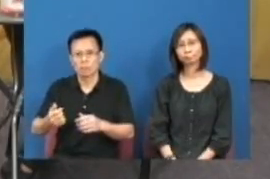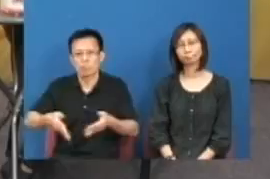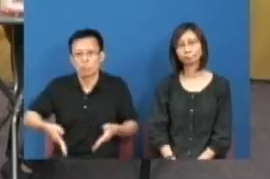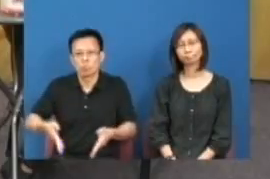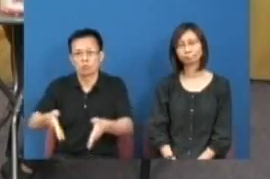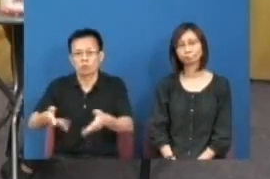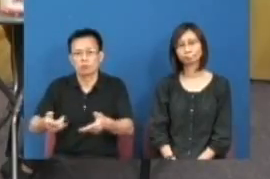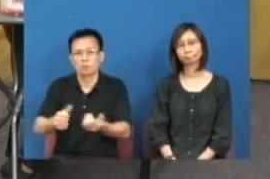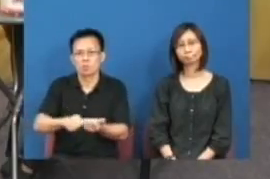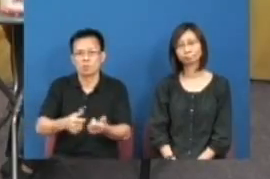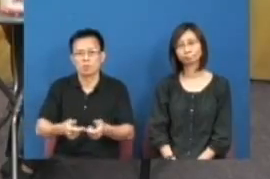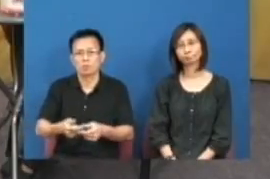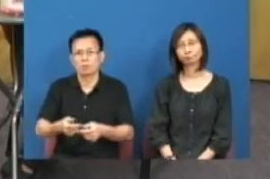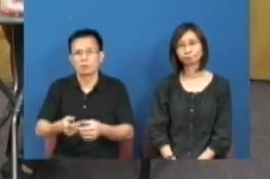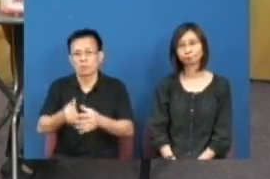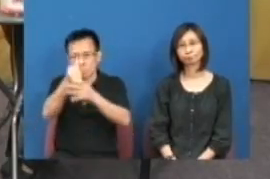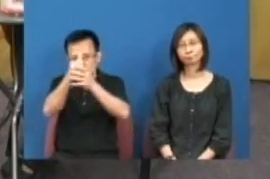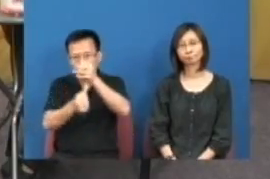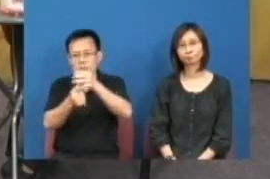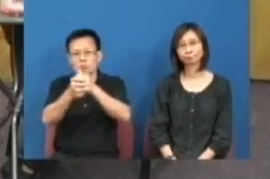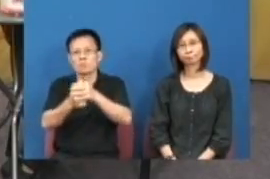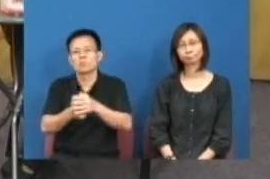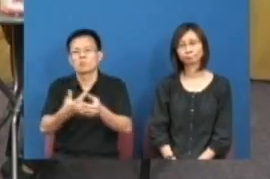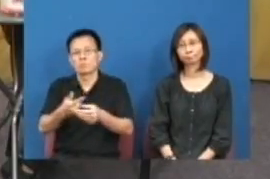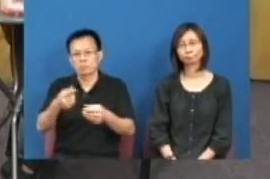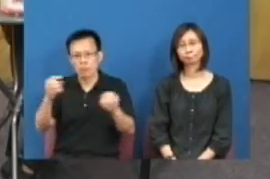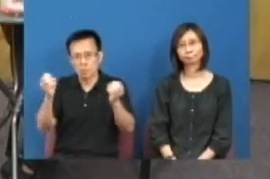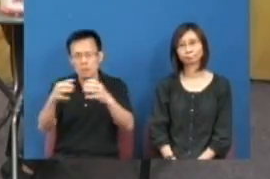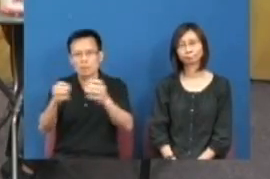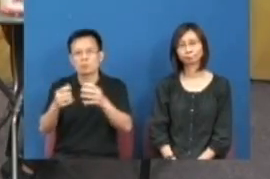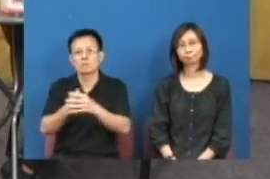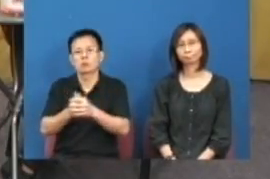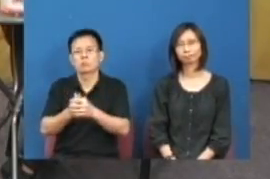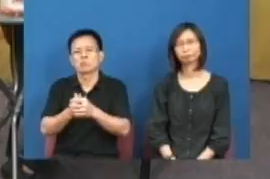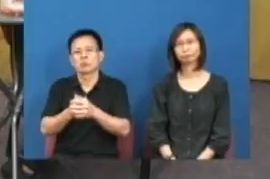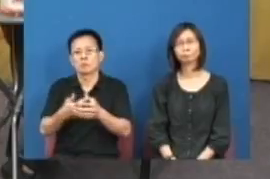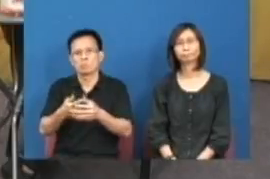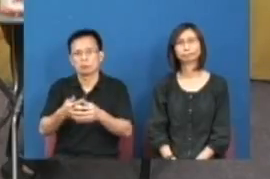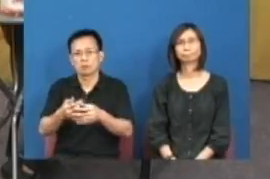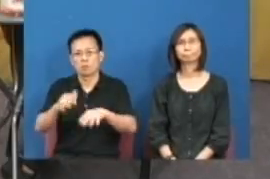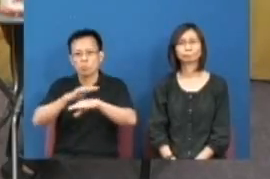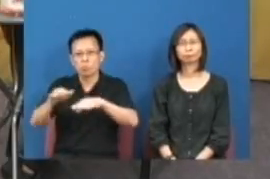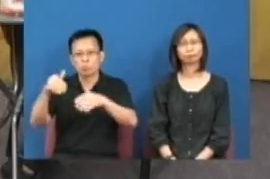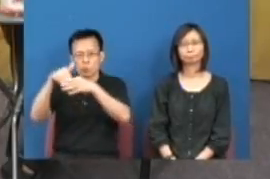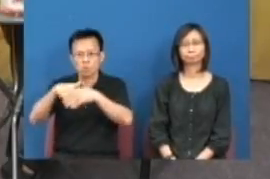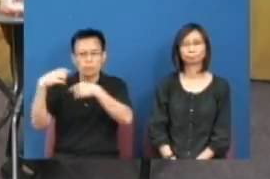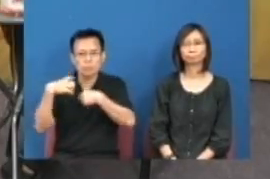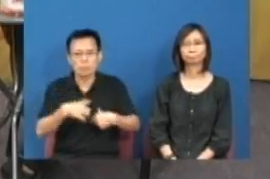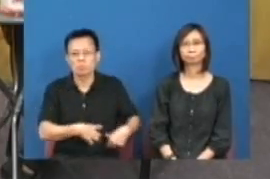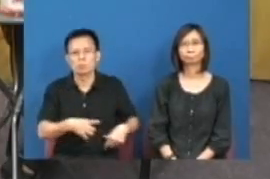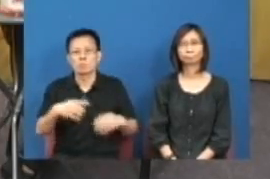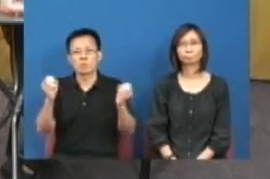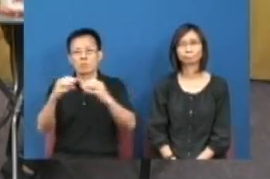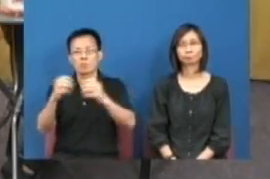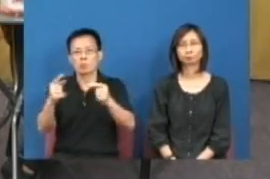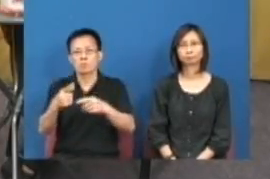招啊嘛，唔係人哋中咗招，係咪？你同人哋傾緊話，到底嗰個普選喺度傾緊嘅時候，其實你本